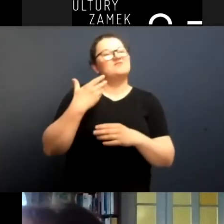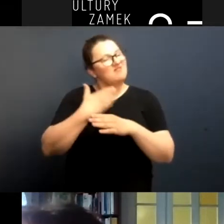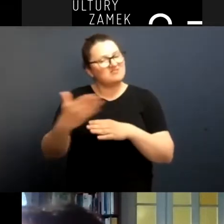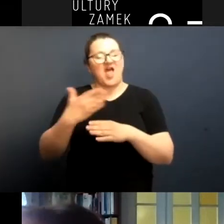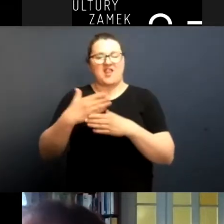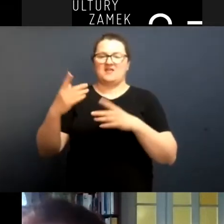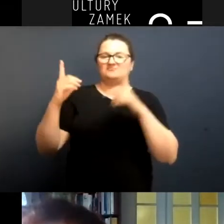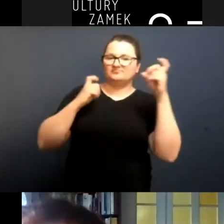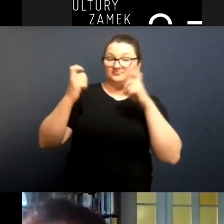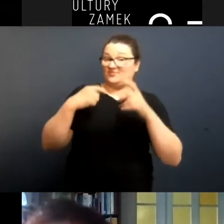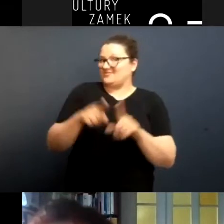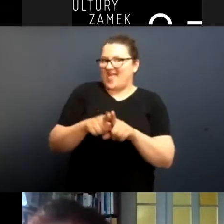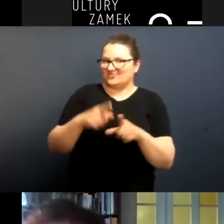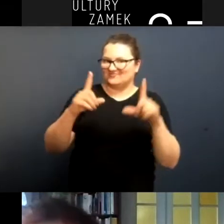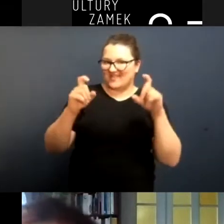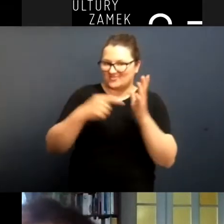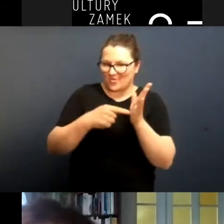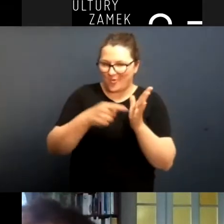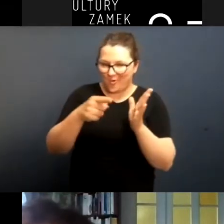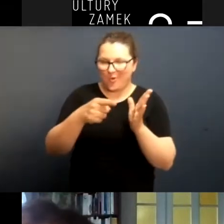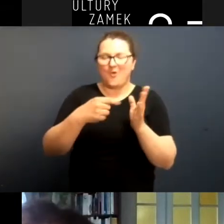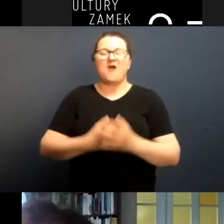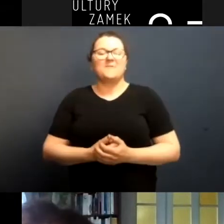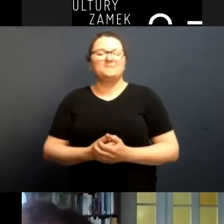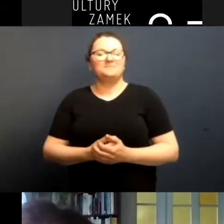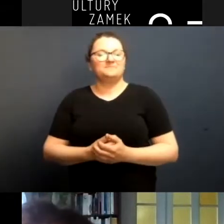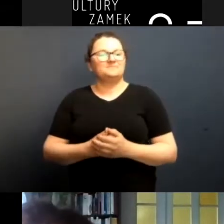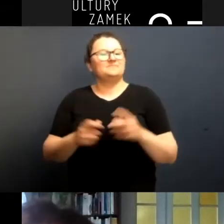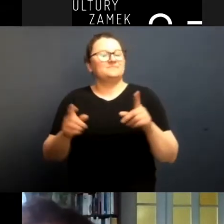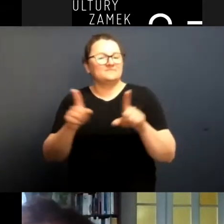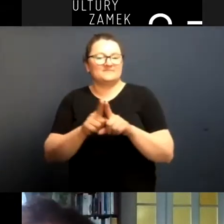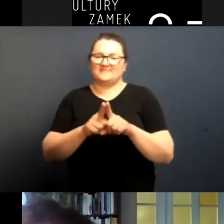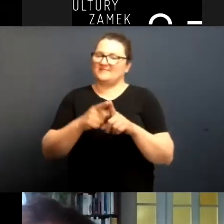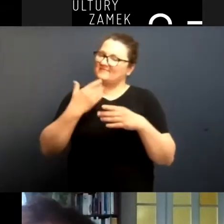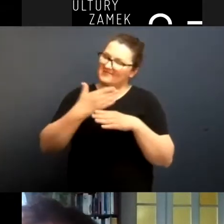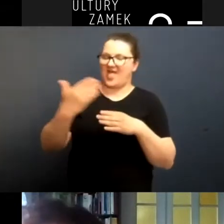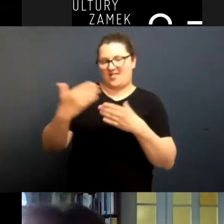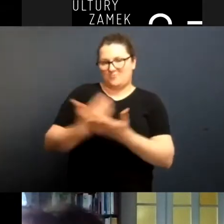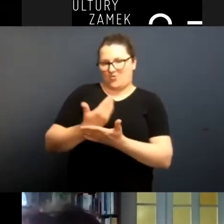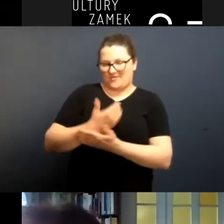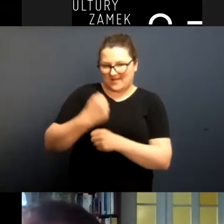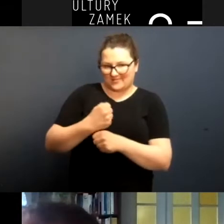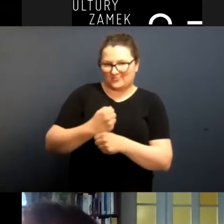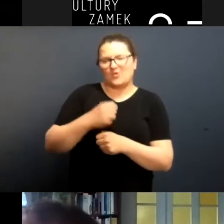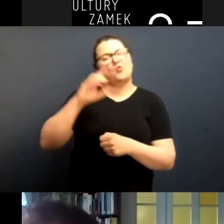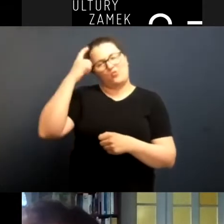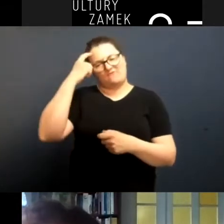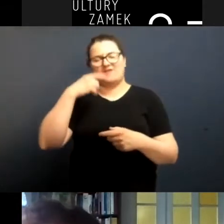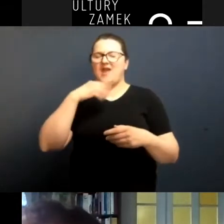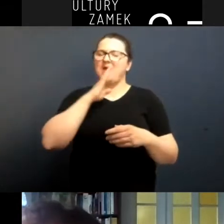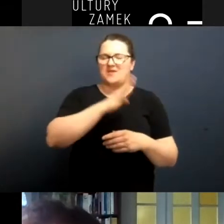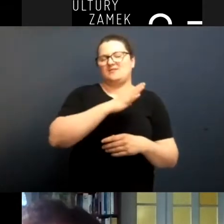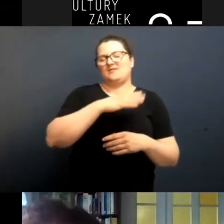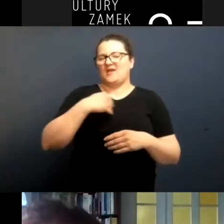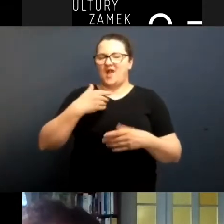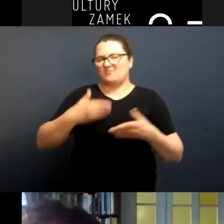ciągu pozuje, to jest też ona, pozuje, też zajmuje się modelingiem w Stanach głównie. Chodzi po